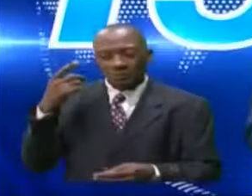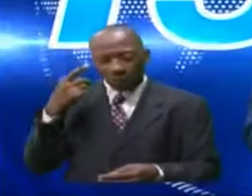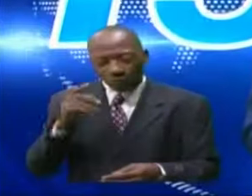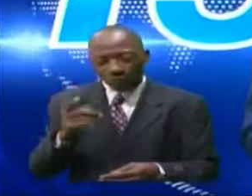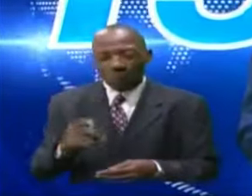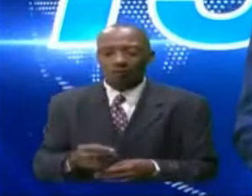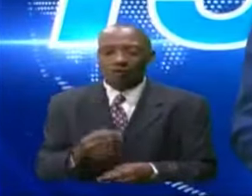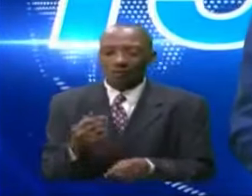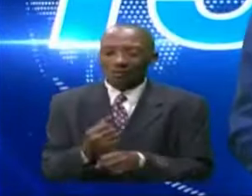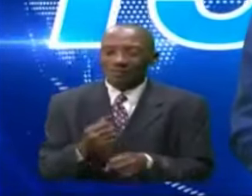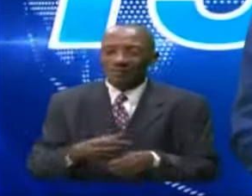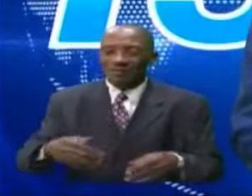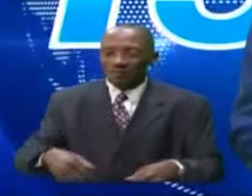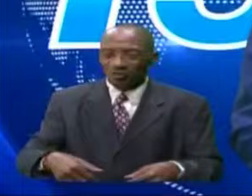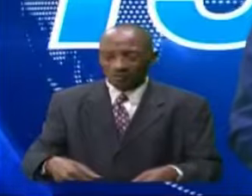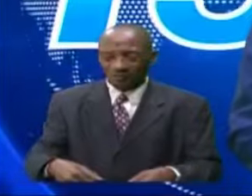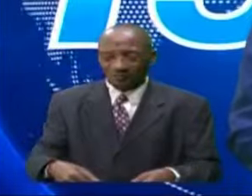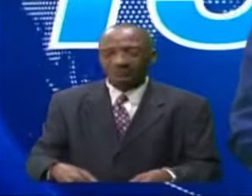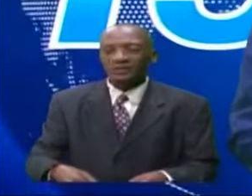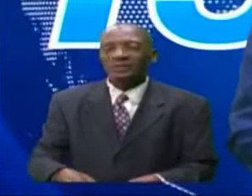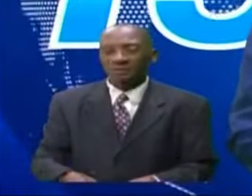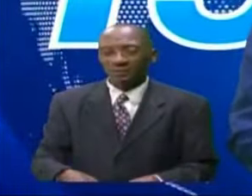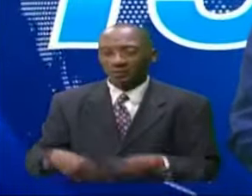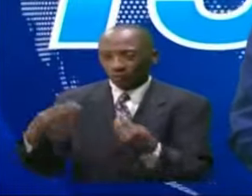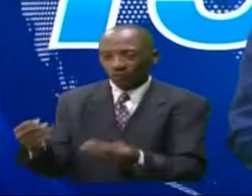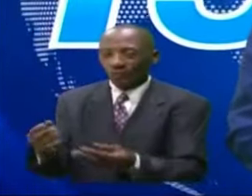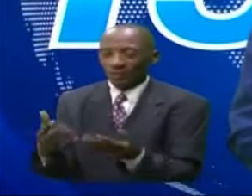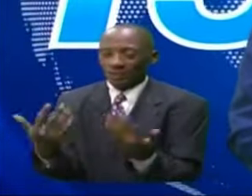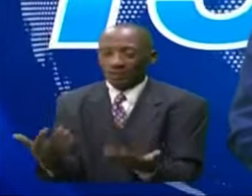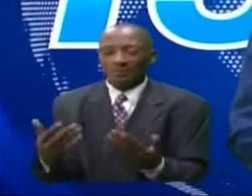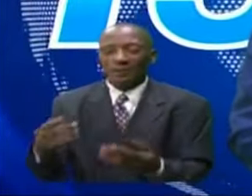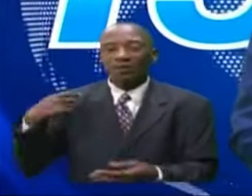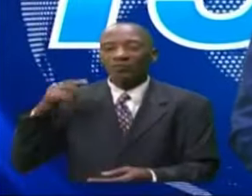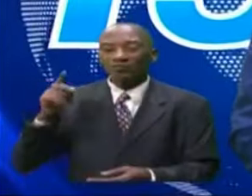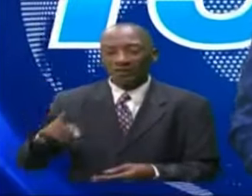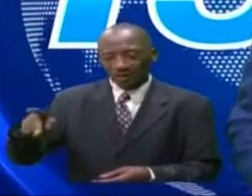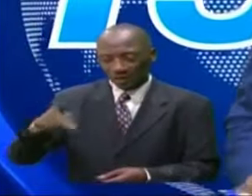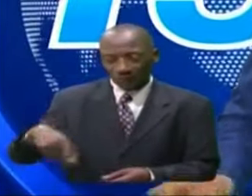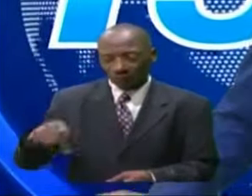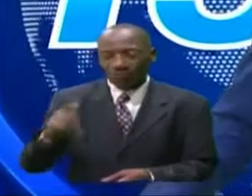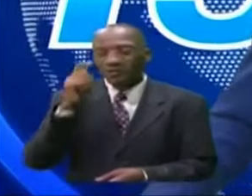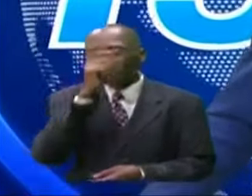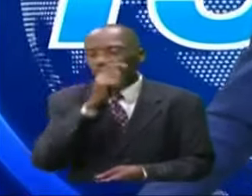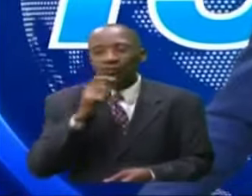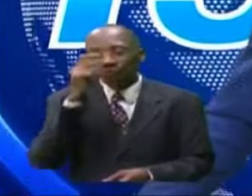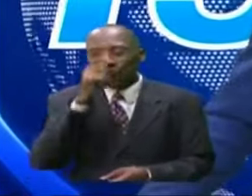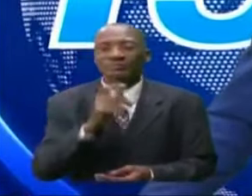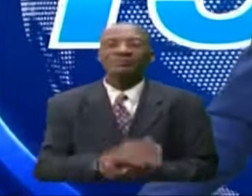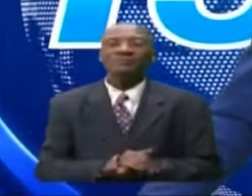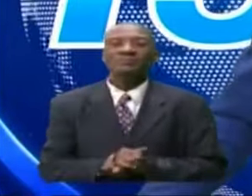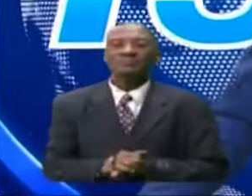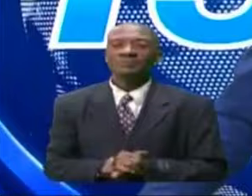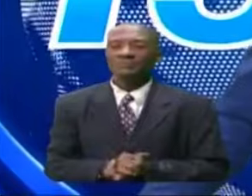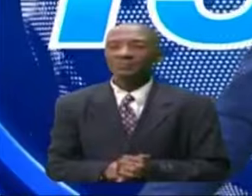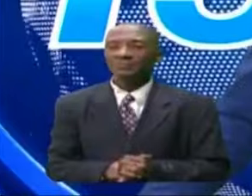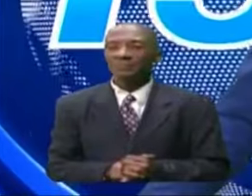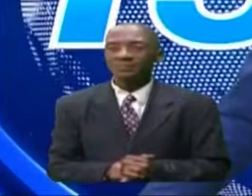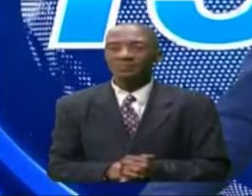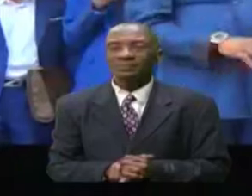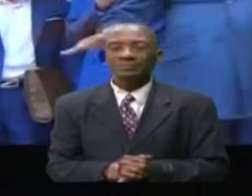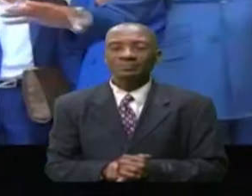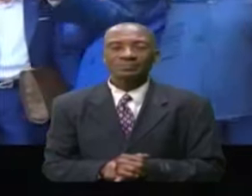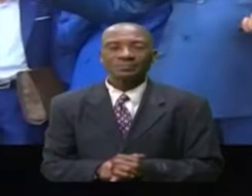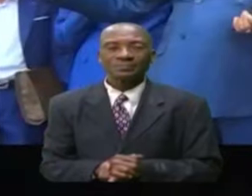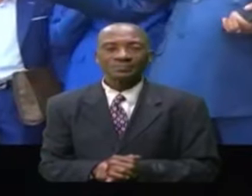province. Un don qui entre dans les cadres du lancement de la campagne agricole 2023-2024. Marie Kalonk pour le détail.